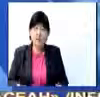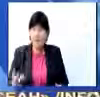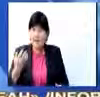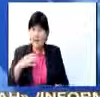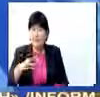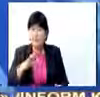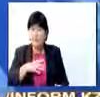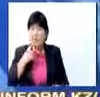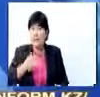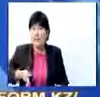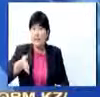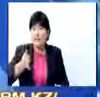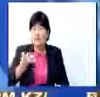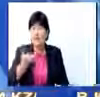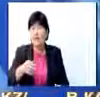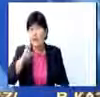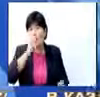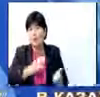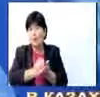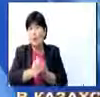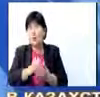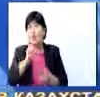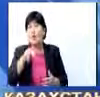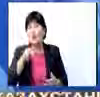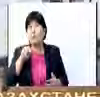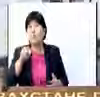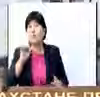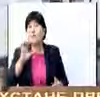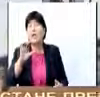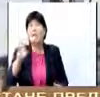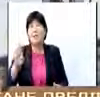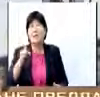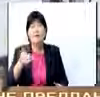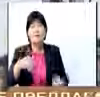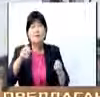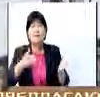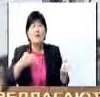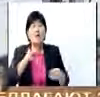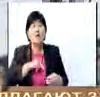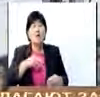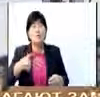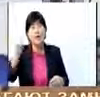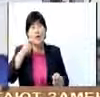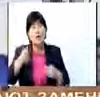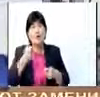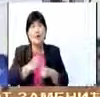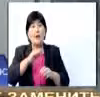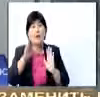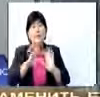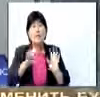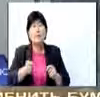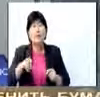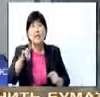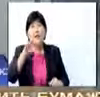Кызылорде прошел семинар для госслужащих корпуса «Б». Специально приглашенные работники Академии управления при президенте